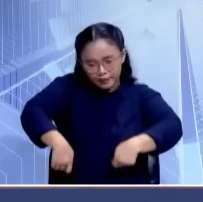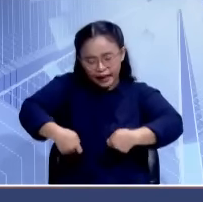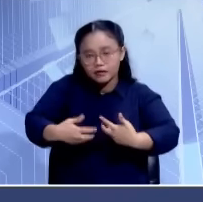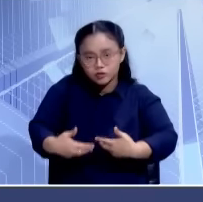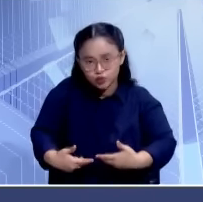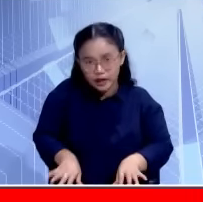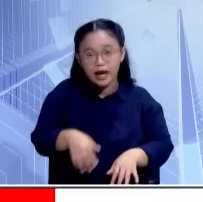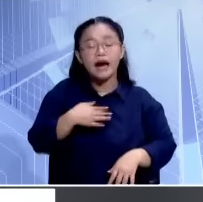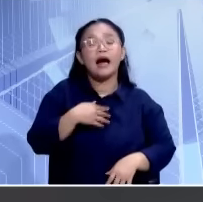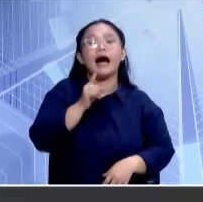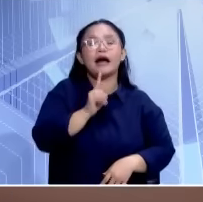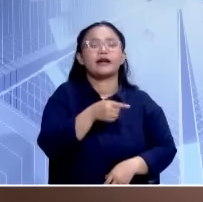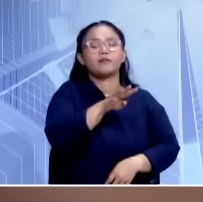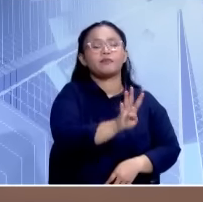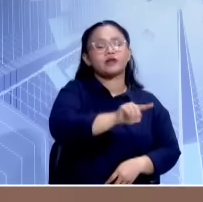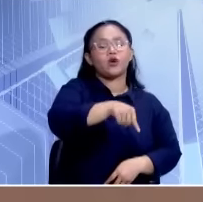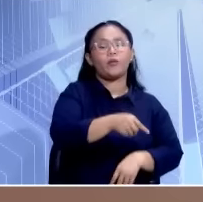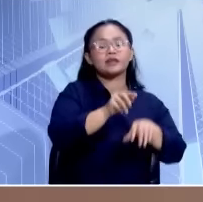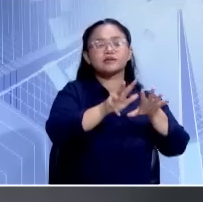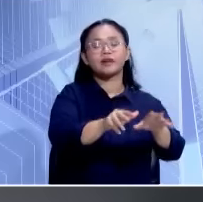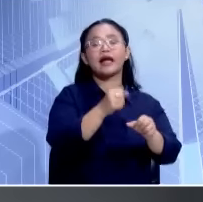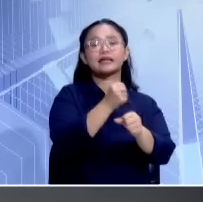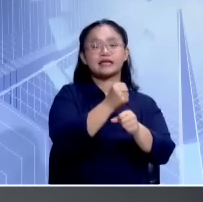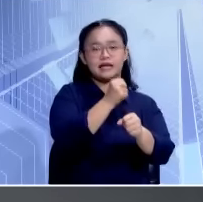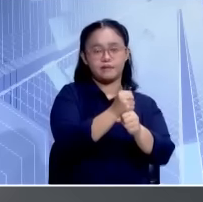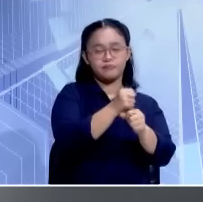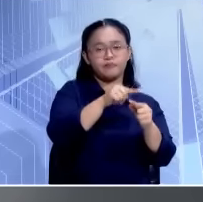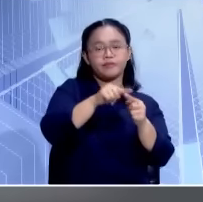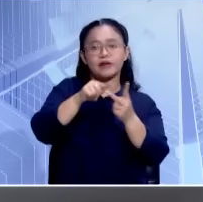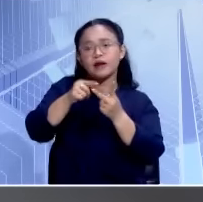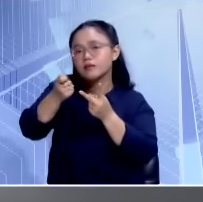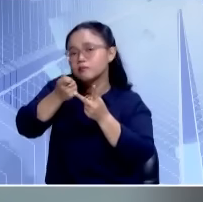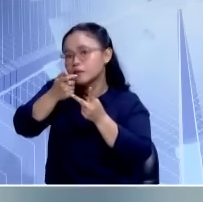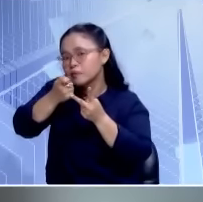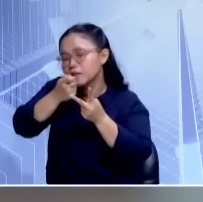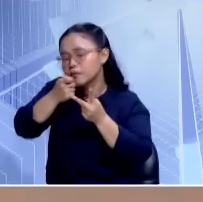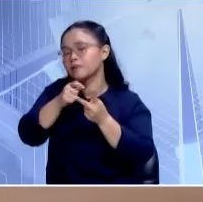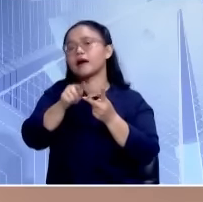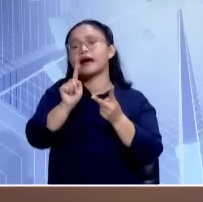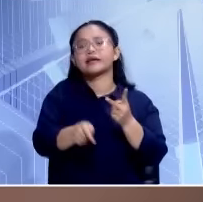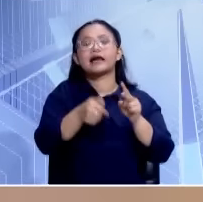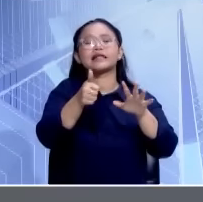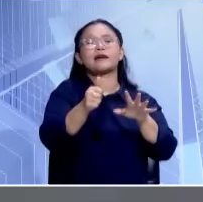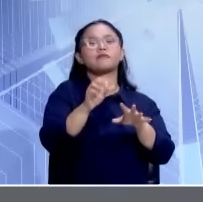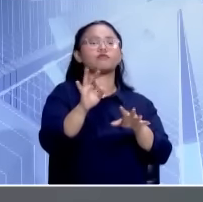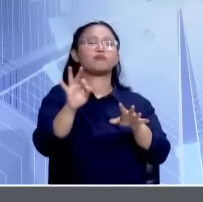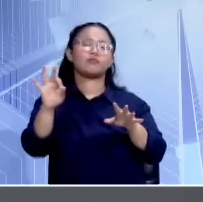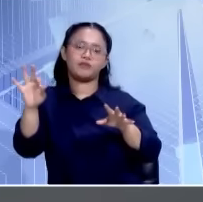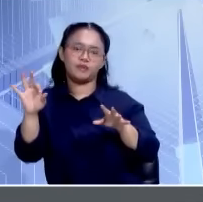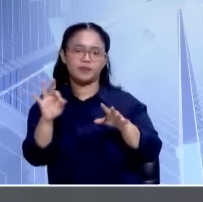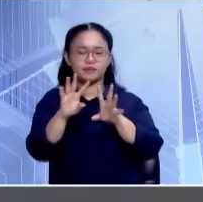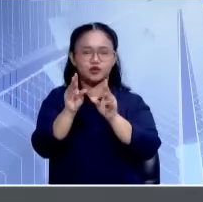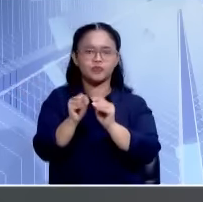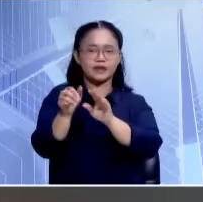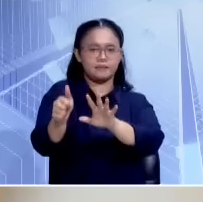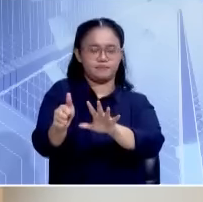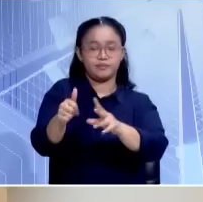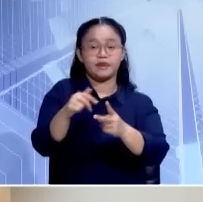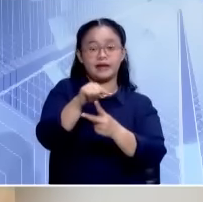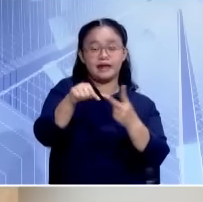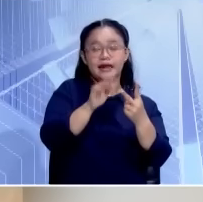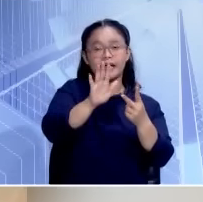yang diselundupkan seberat 4,95 gram, sementara paket pil ekstasi ada 6 butir. Rencananya, kedua paket ini